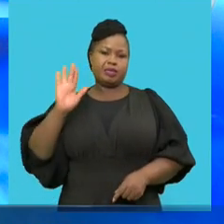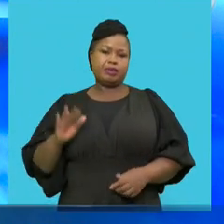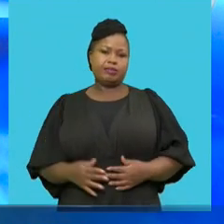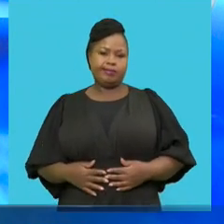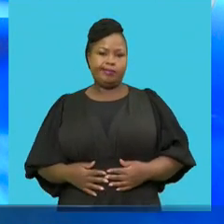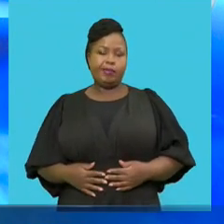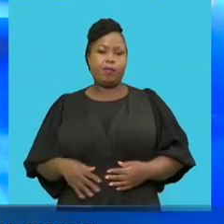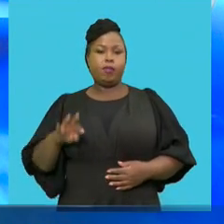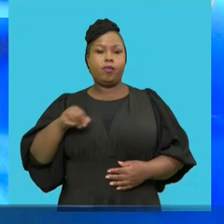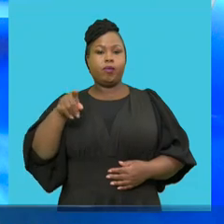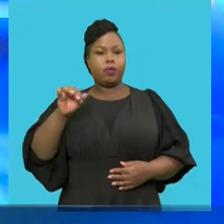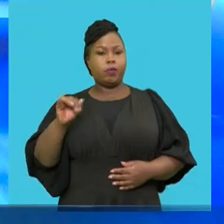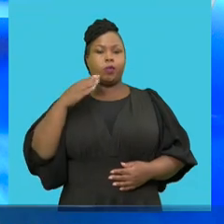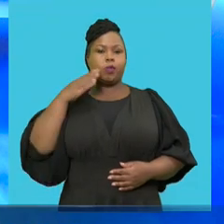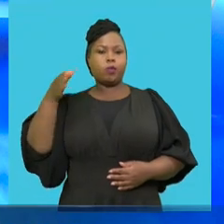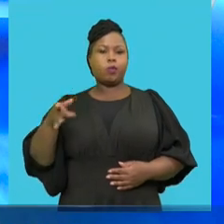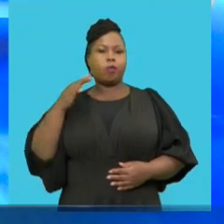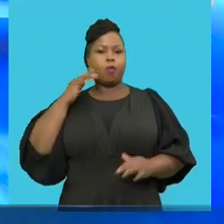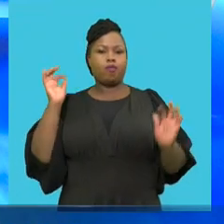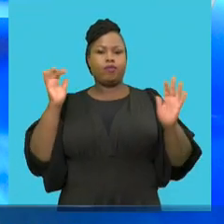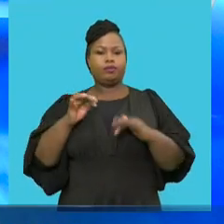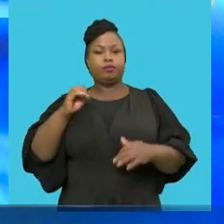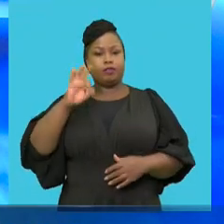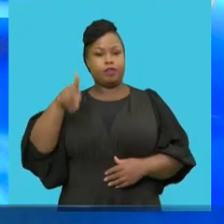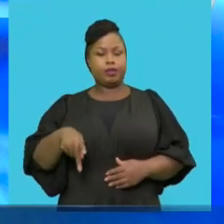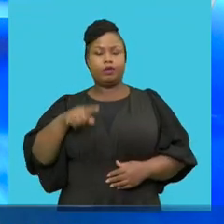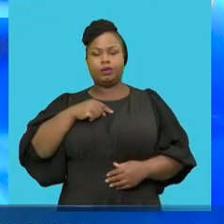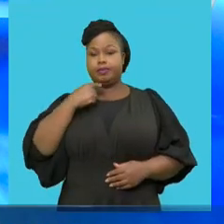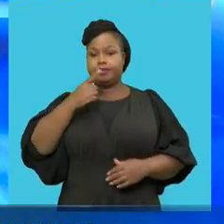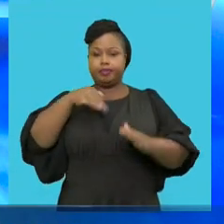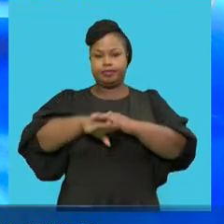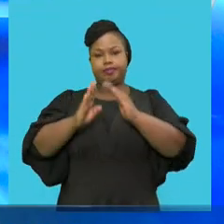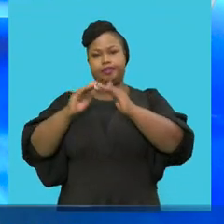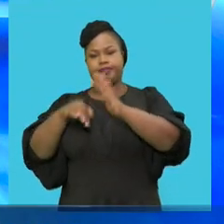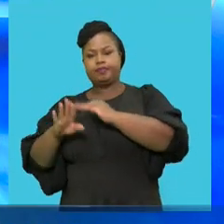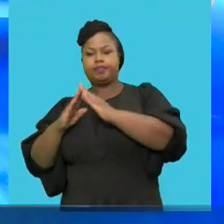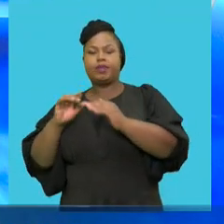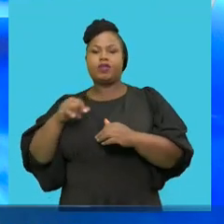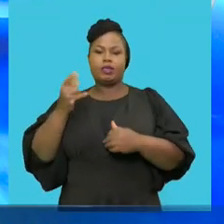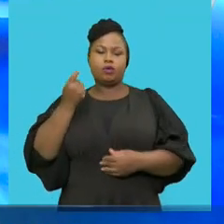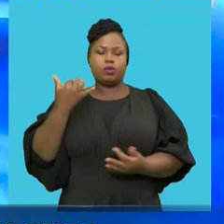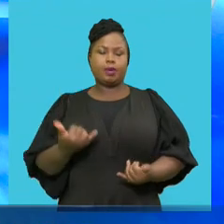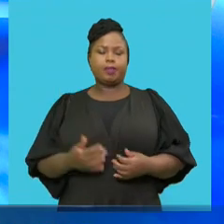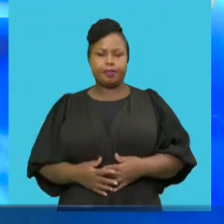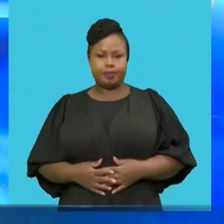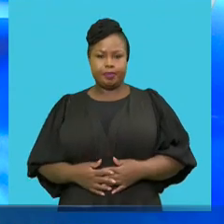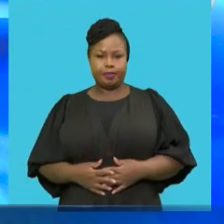kwenkonzo. Ubuthelezi ebethetha ngethuba kuqhutywa iphulo le-IFP lokungena umzi nganye eFinetown ebutsheni banamhlanje.